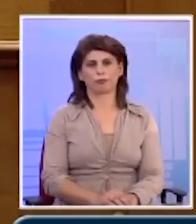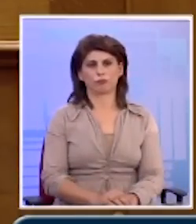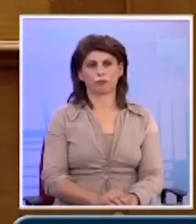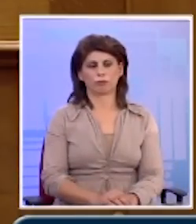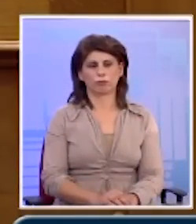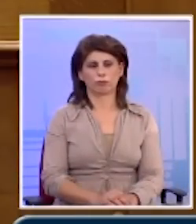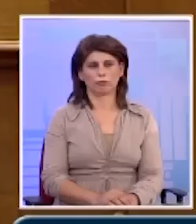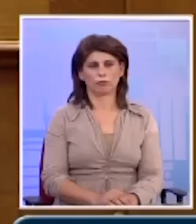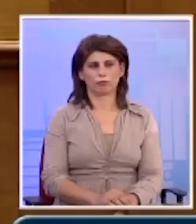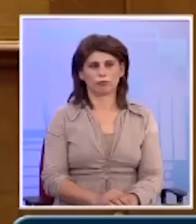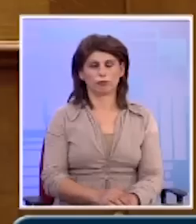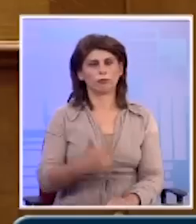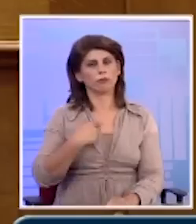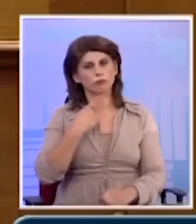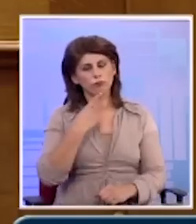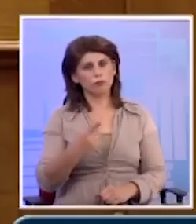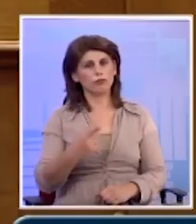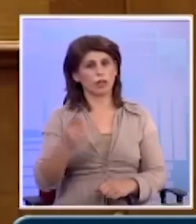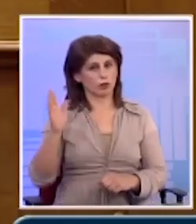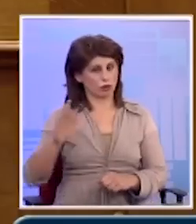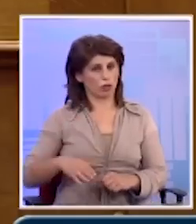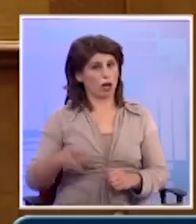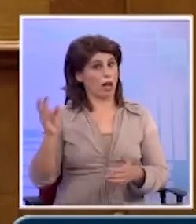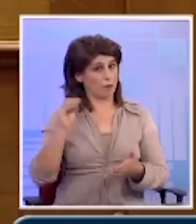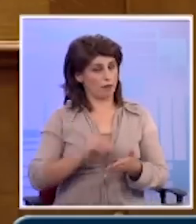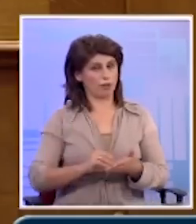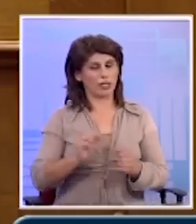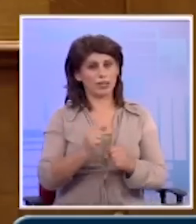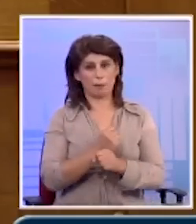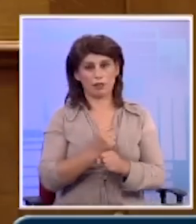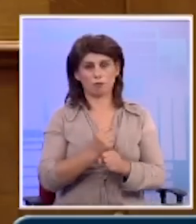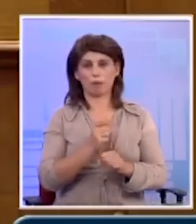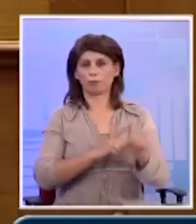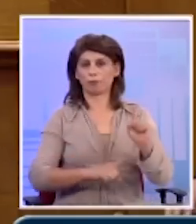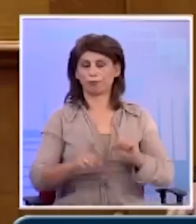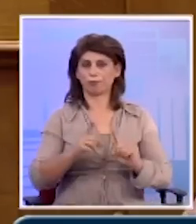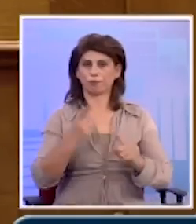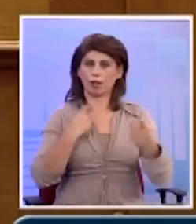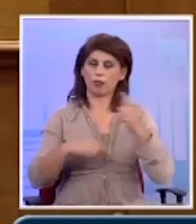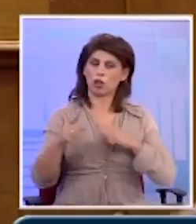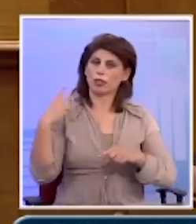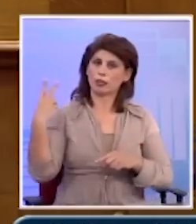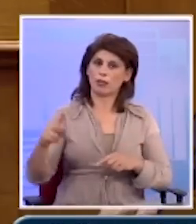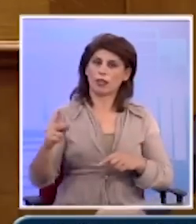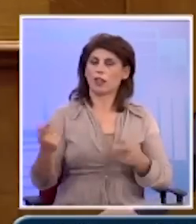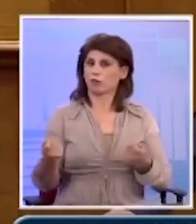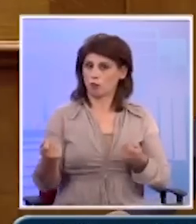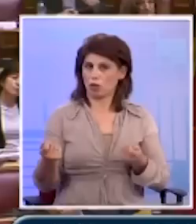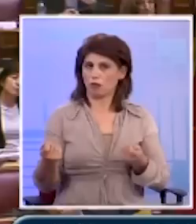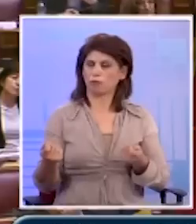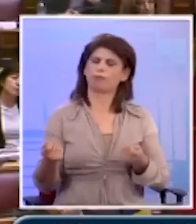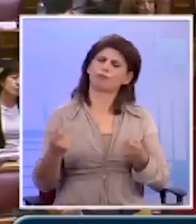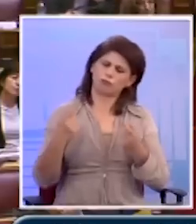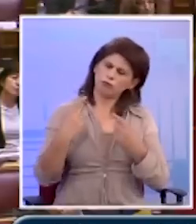Και θα έλεγα κλείνοντας ότι άλλη μια φορά, και σε πείσμα όσων για να δικαιολογήσουν τις δικές τους πράξεις